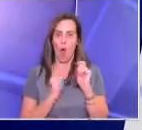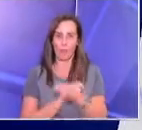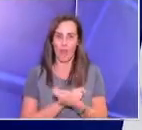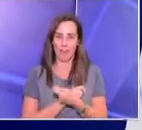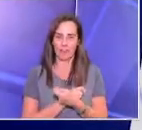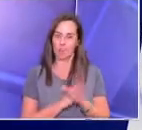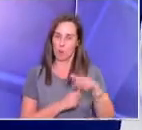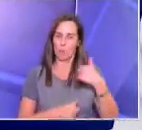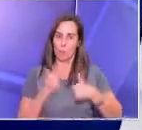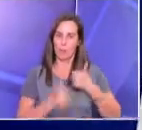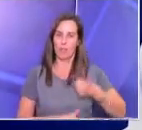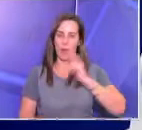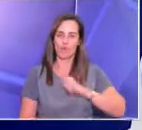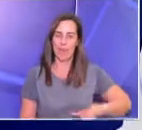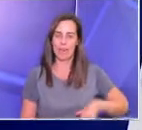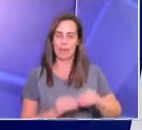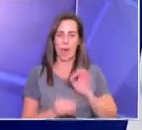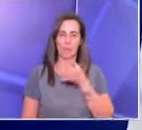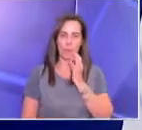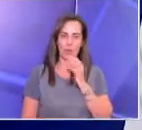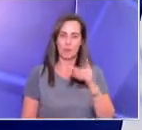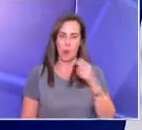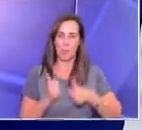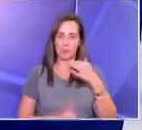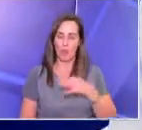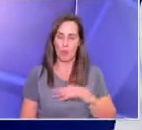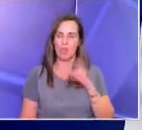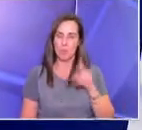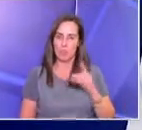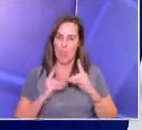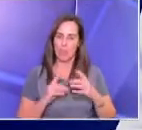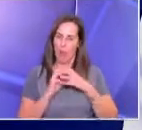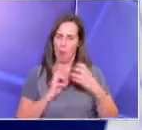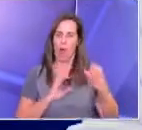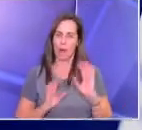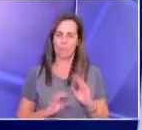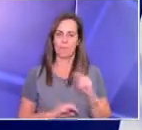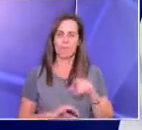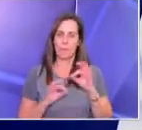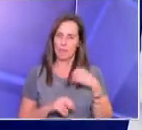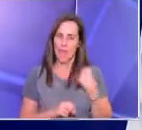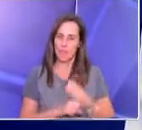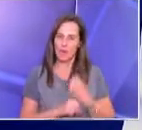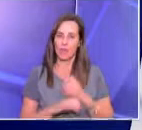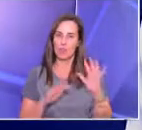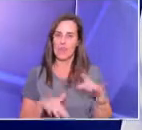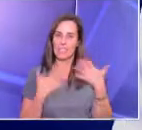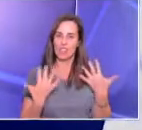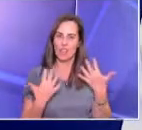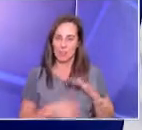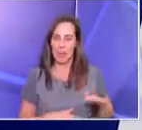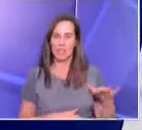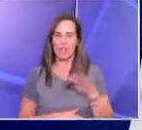להיות מועמדת לרשות העיר עם אופר ברקוביץ', שהוא המועמד שלנו. זאת אומרת, יש פה דרך ארוכה. זה באמת עבודה של עשור